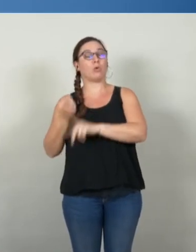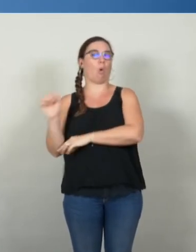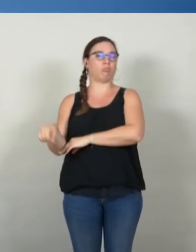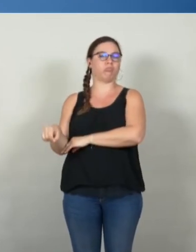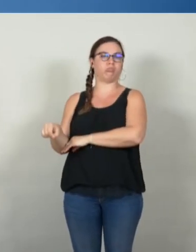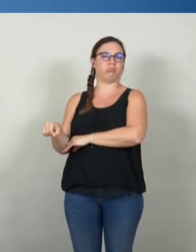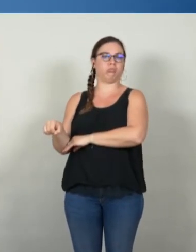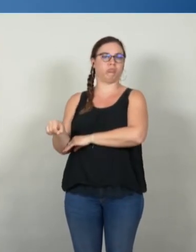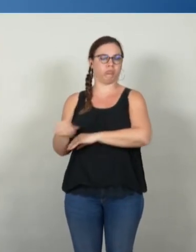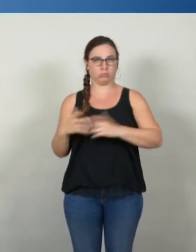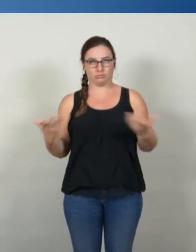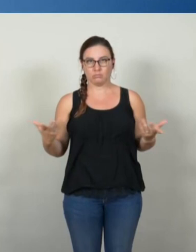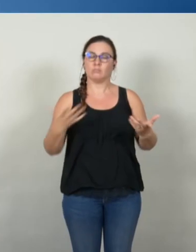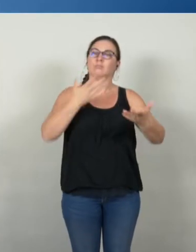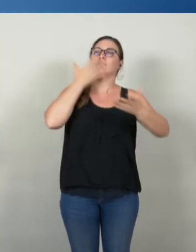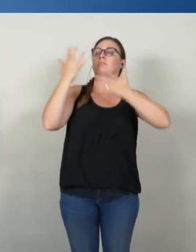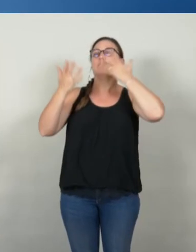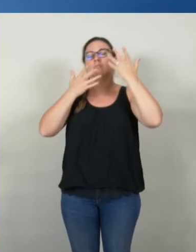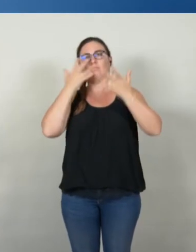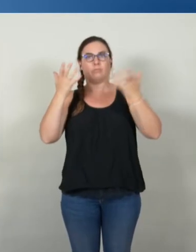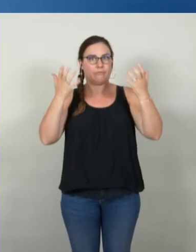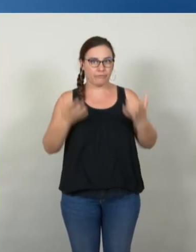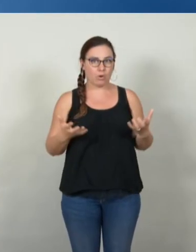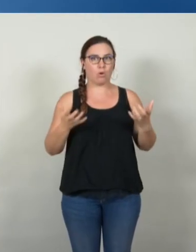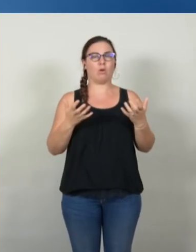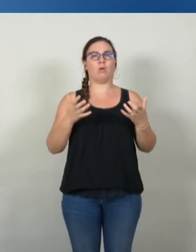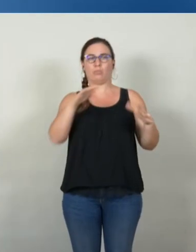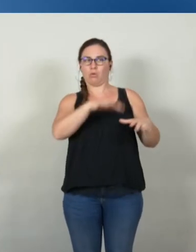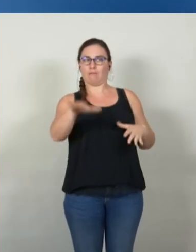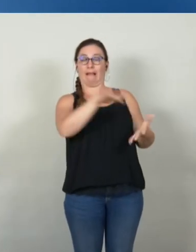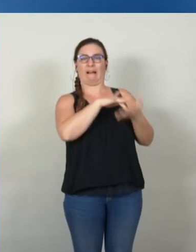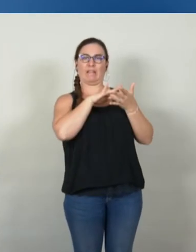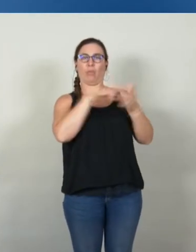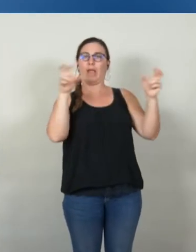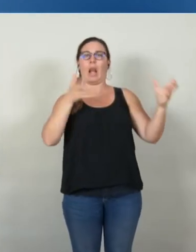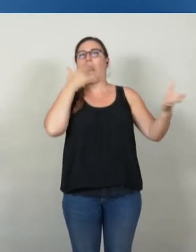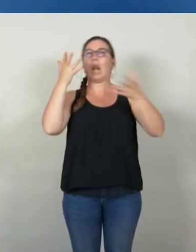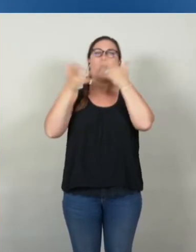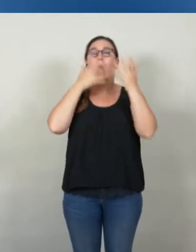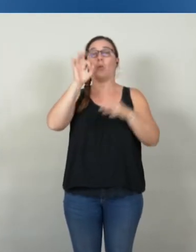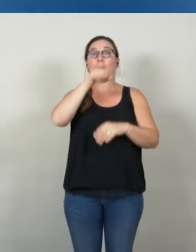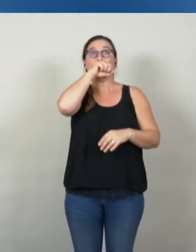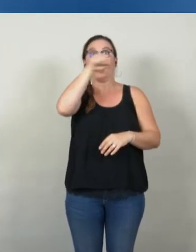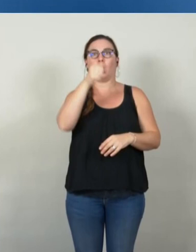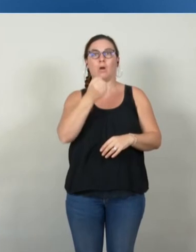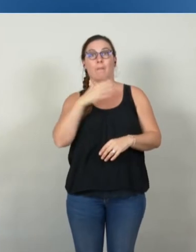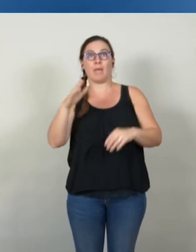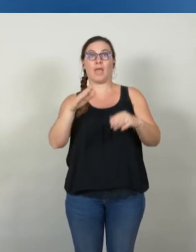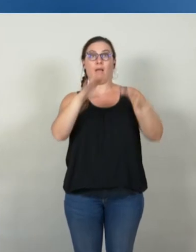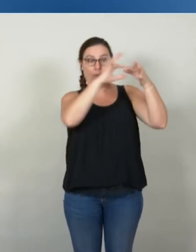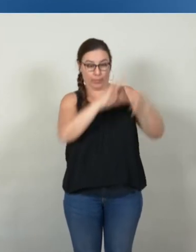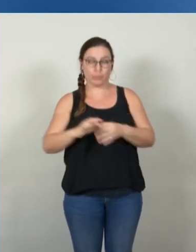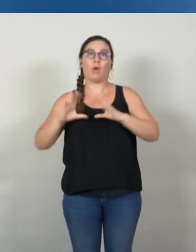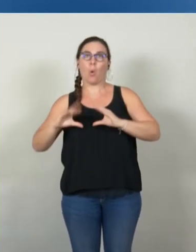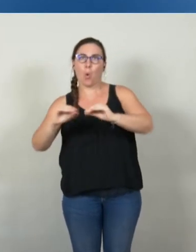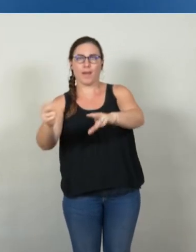d'importance il s'agit de porter un discours qui parle à cette clientèle qui adore les discours mais pas du tout de faire de cette capitale verte